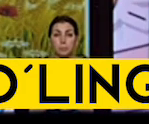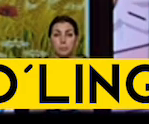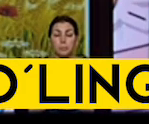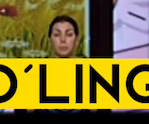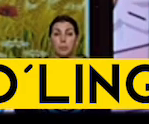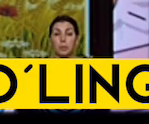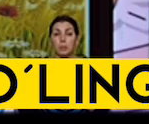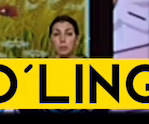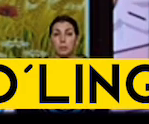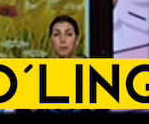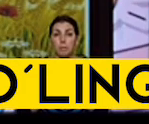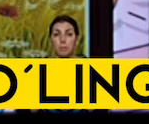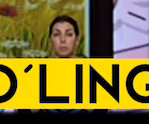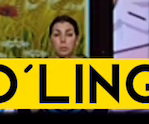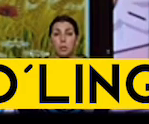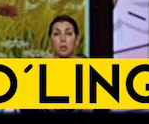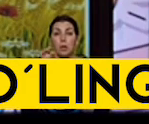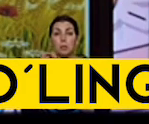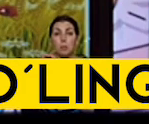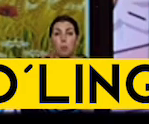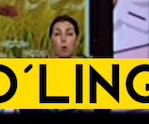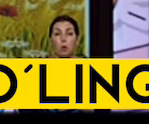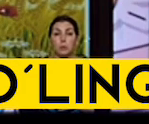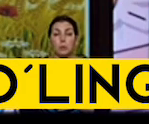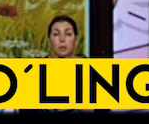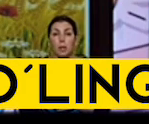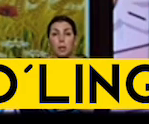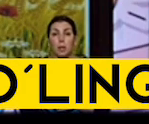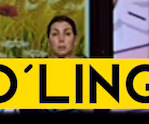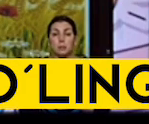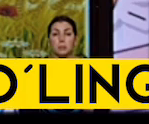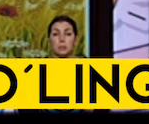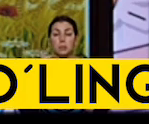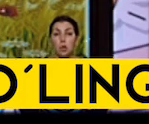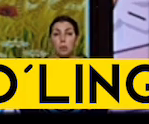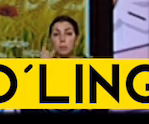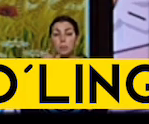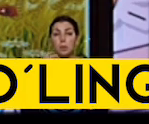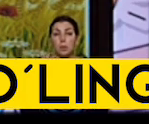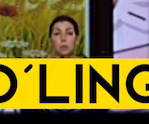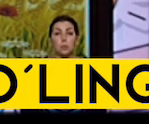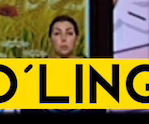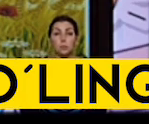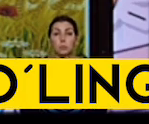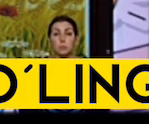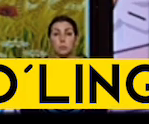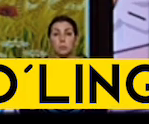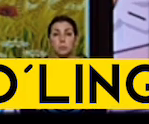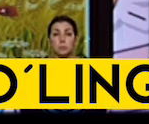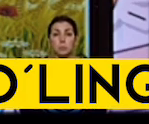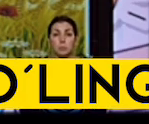Navbatdagi savol. Xirmon egasi otini qanday so'zlar bilan erkalatdi?